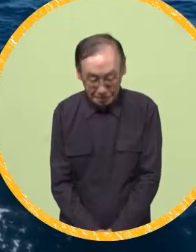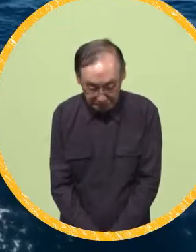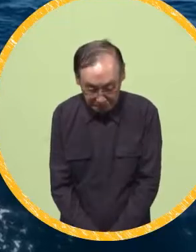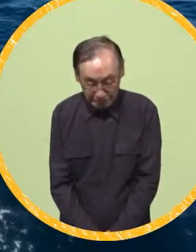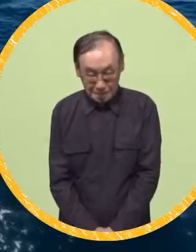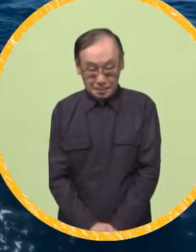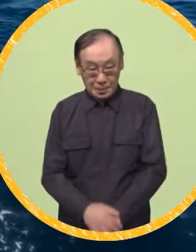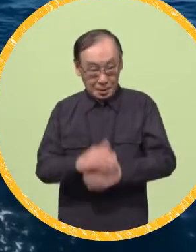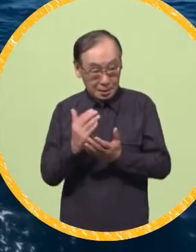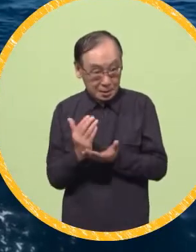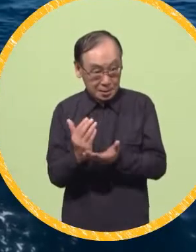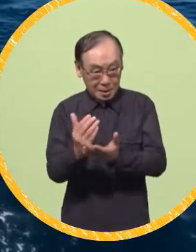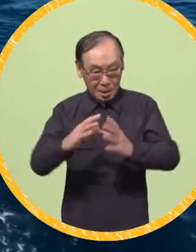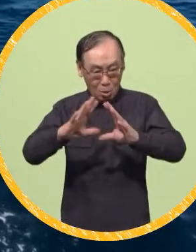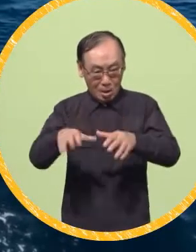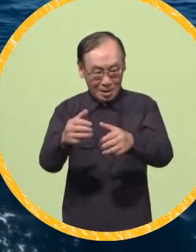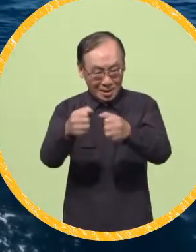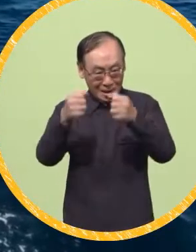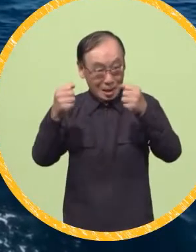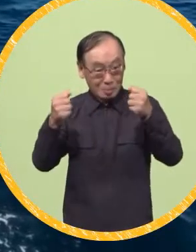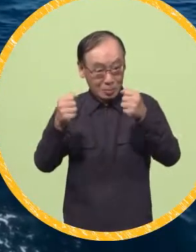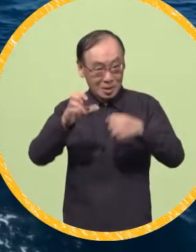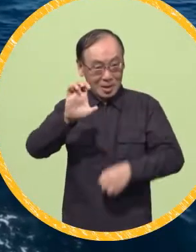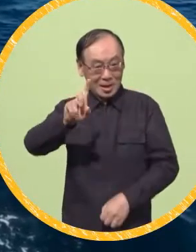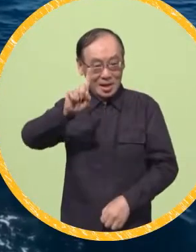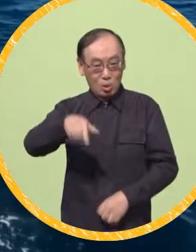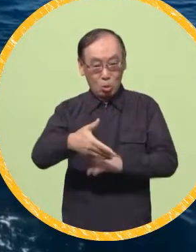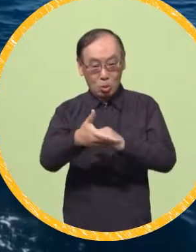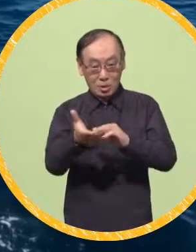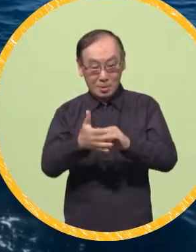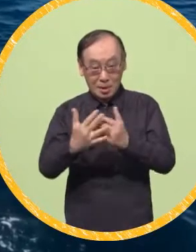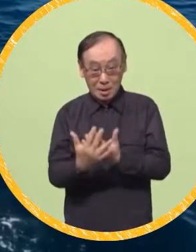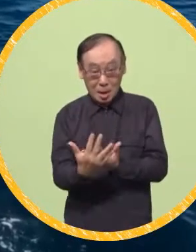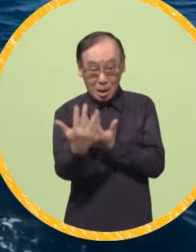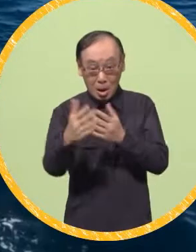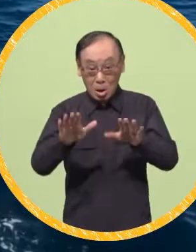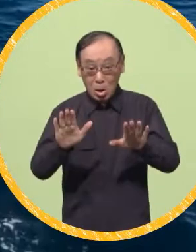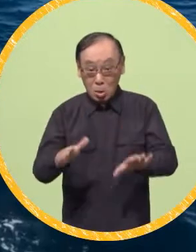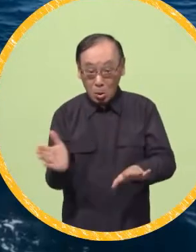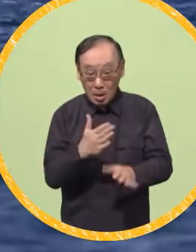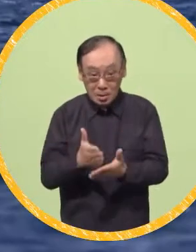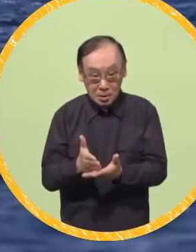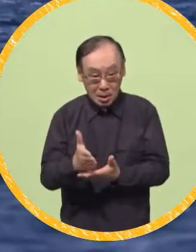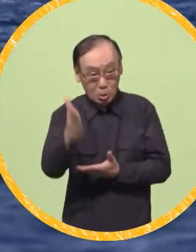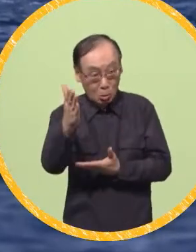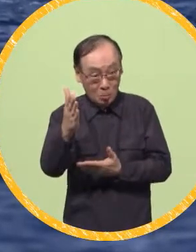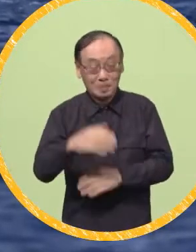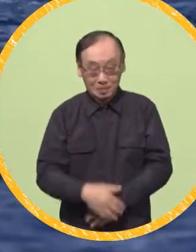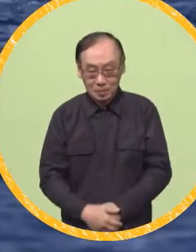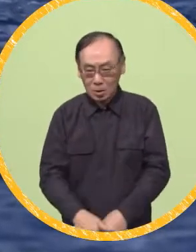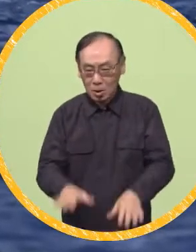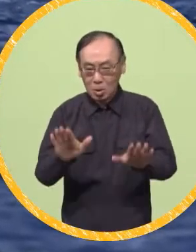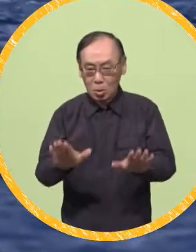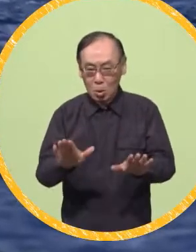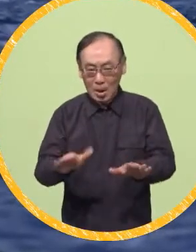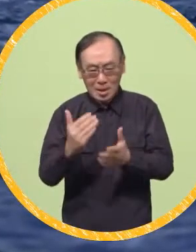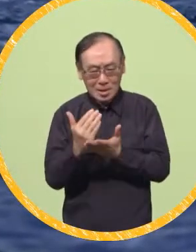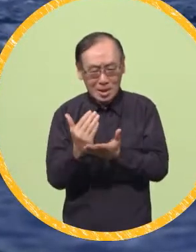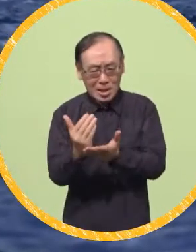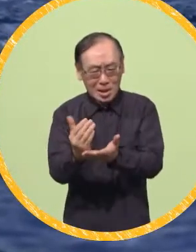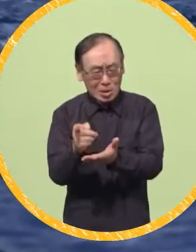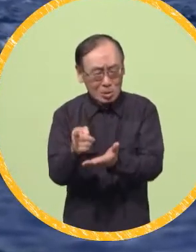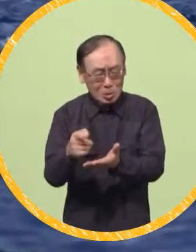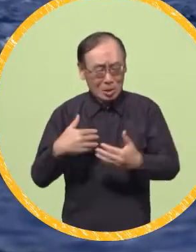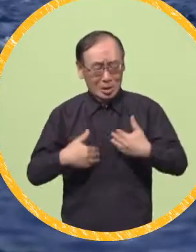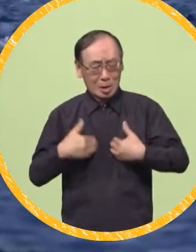セーリングワールドカップシリーズ江ノ島大会2019が今日から開幕本日はセーリングの楽しみを